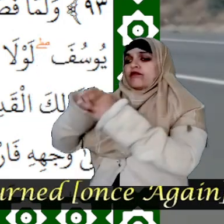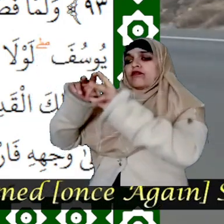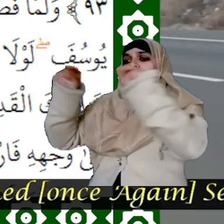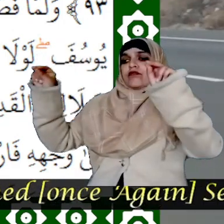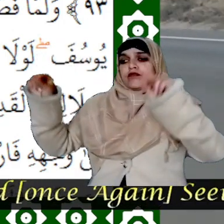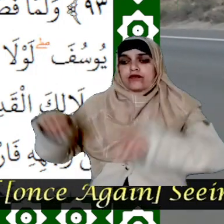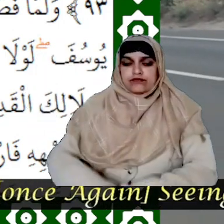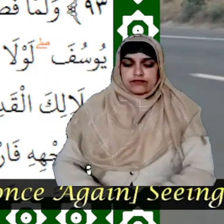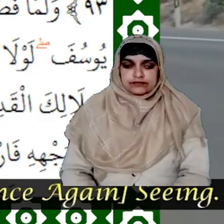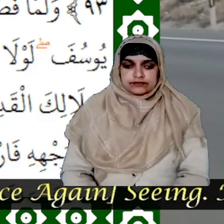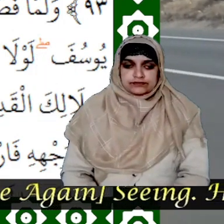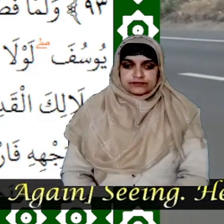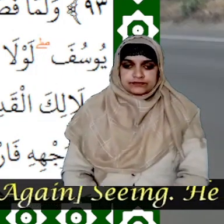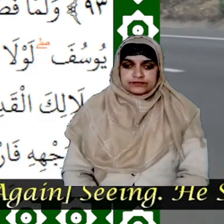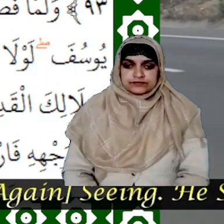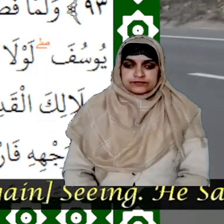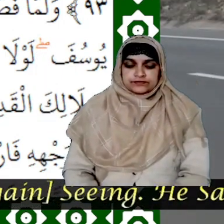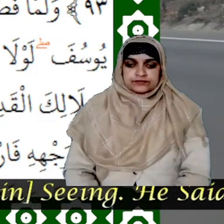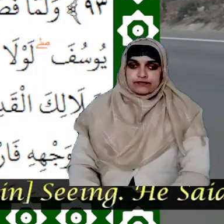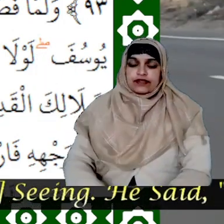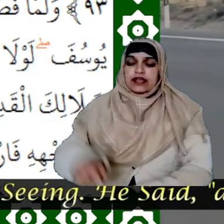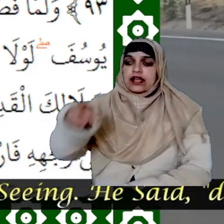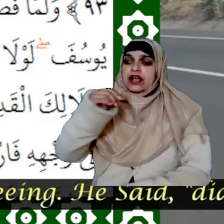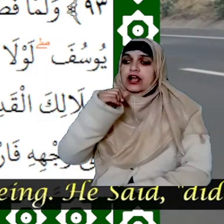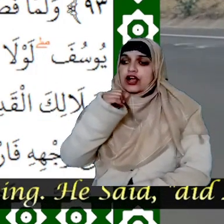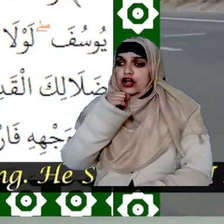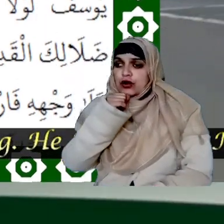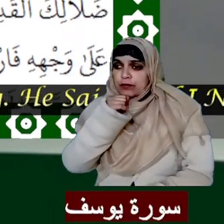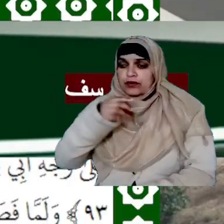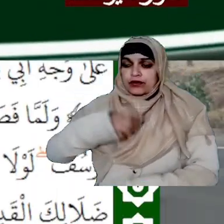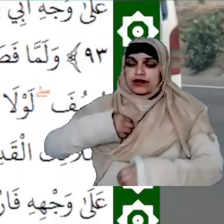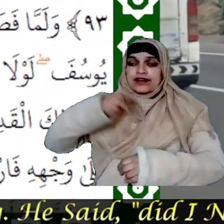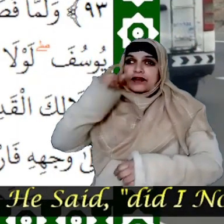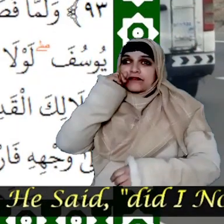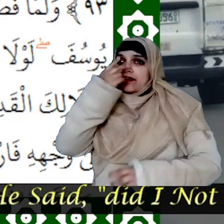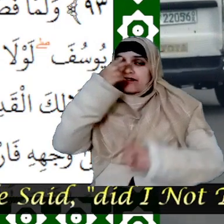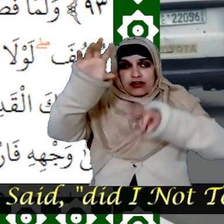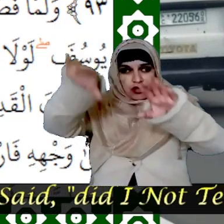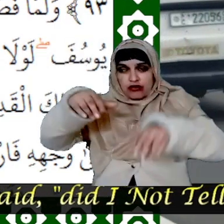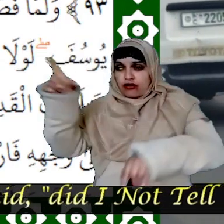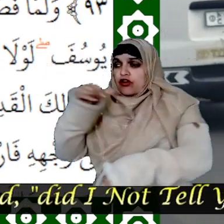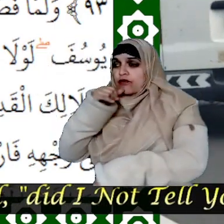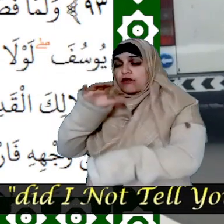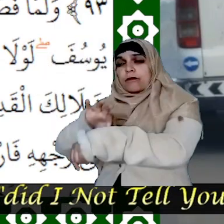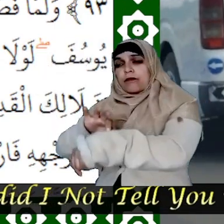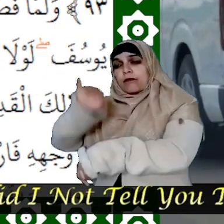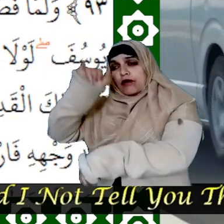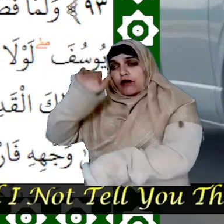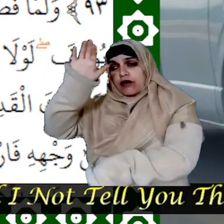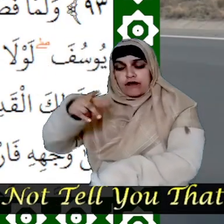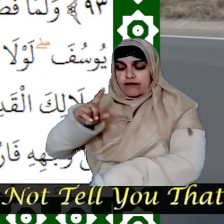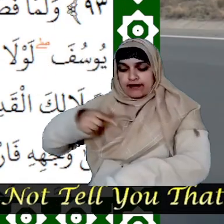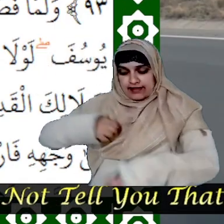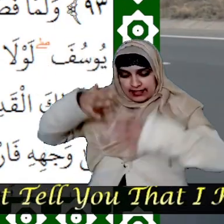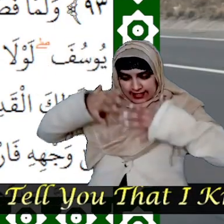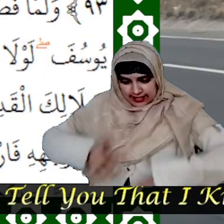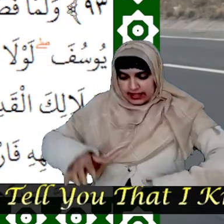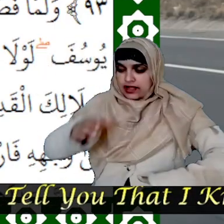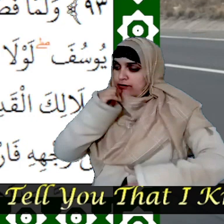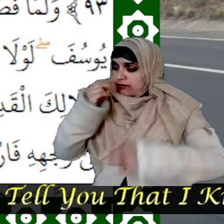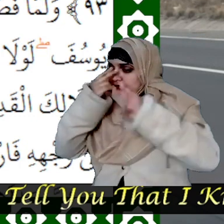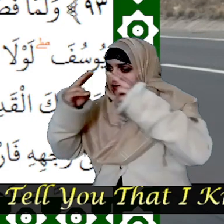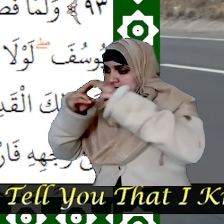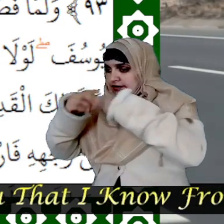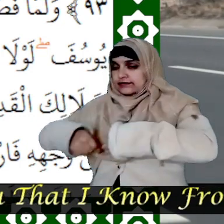لولا أن تفندون أبكنا ولما فصلت العير